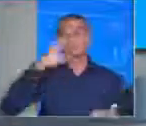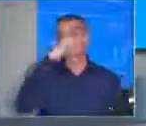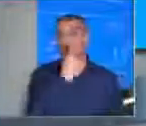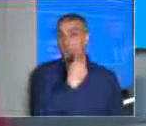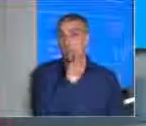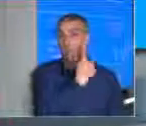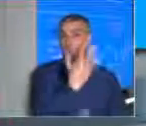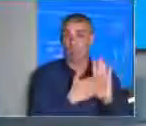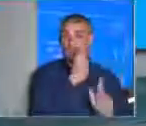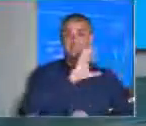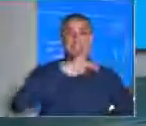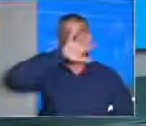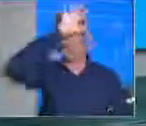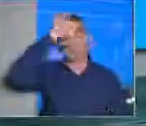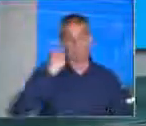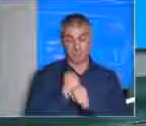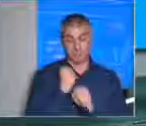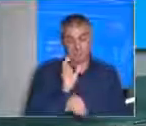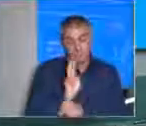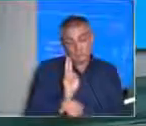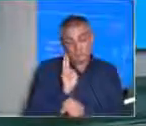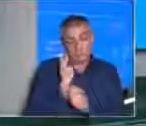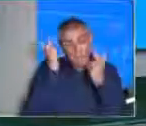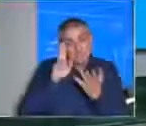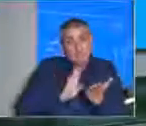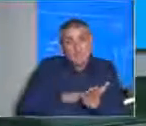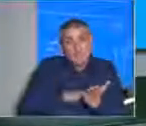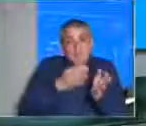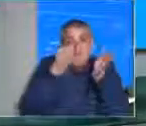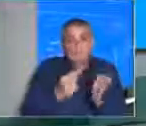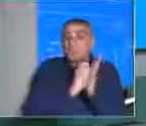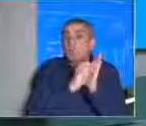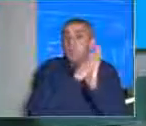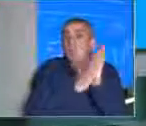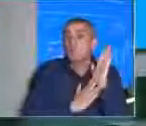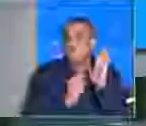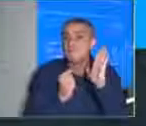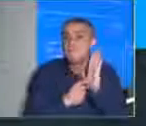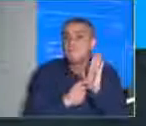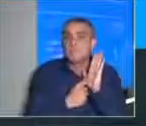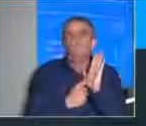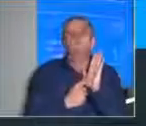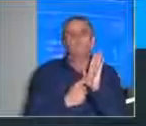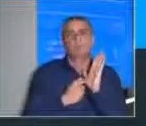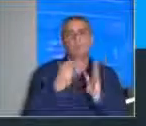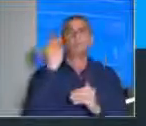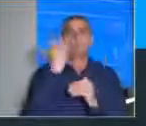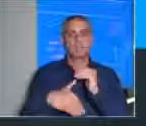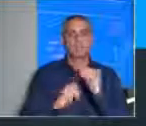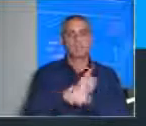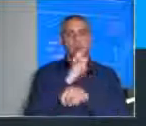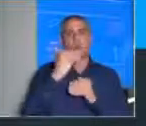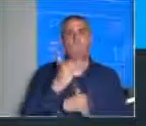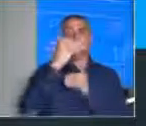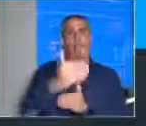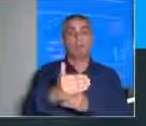אמר שאם איראן תקיים את ההסכם כלשונו, ככתבו, אז בסוף התקופה